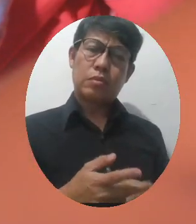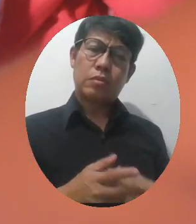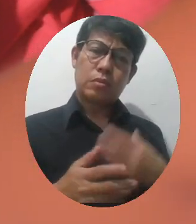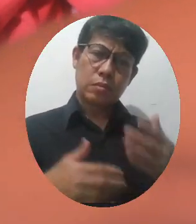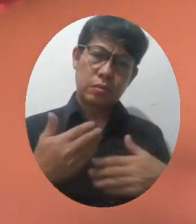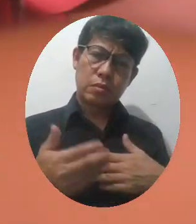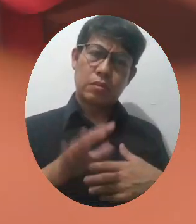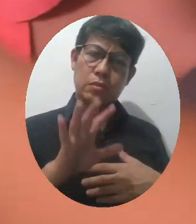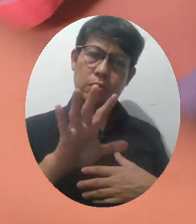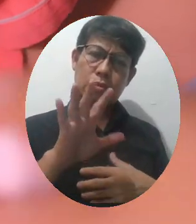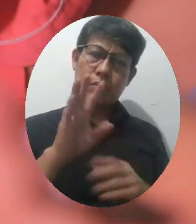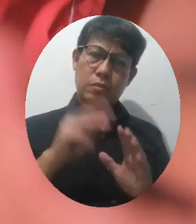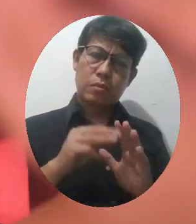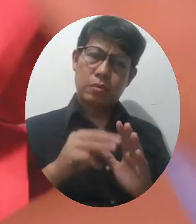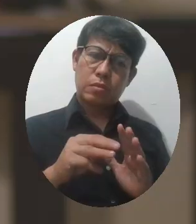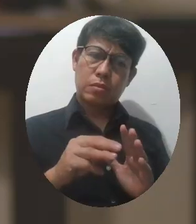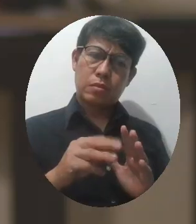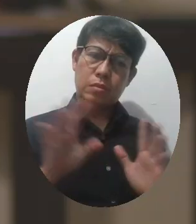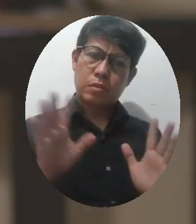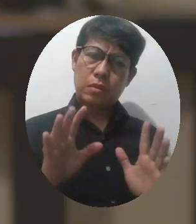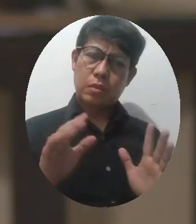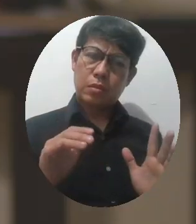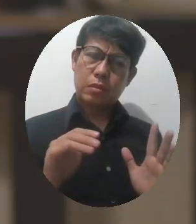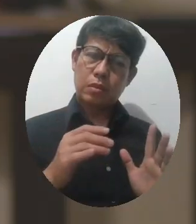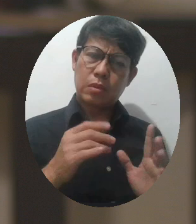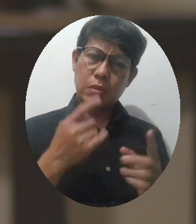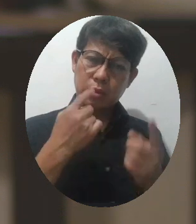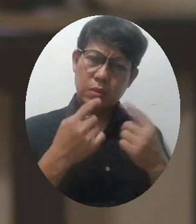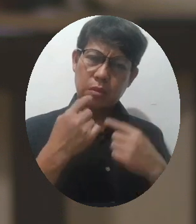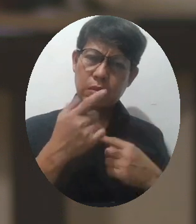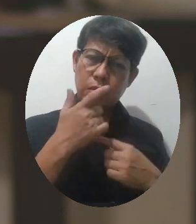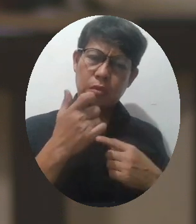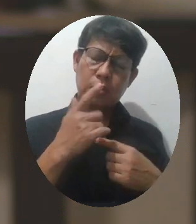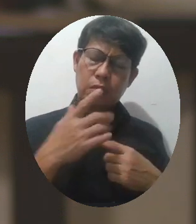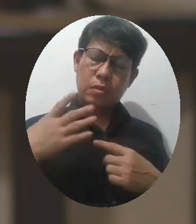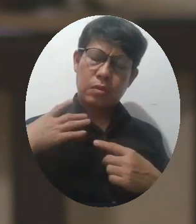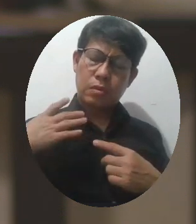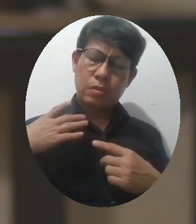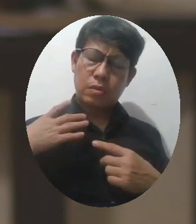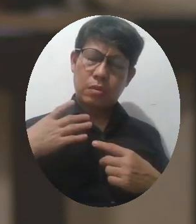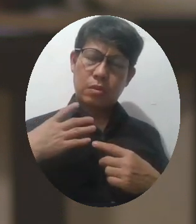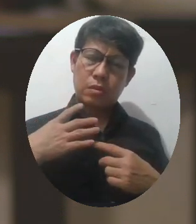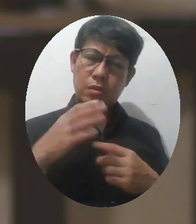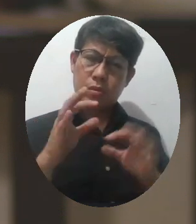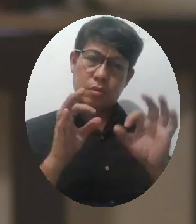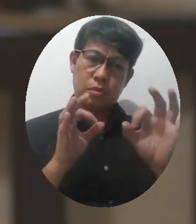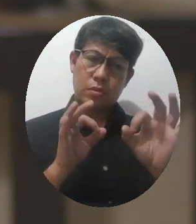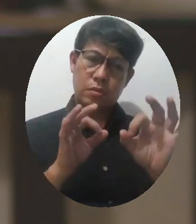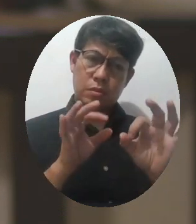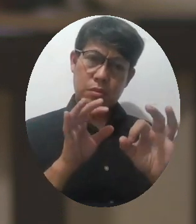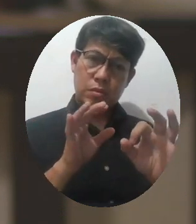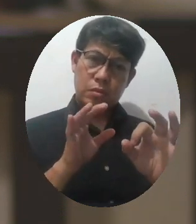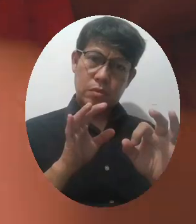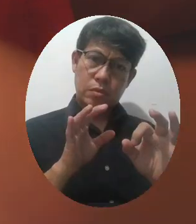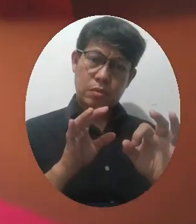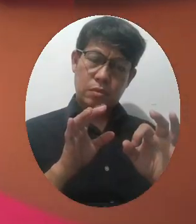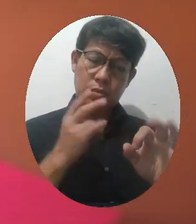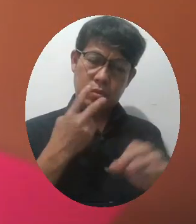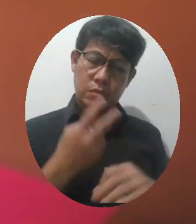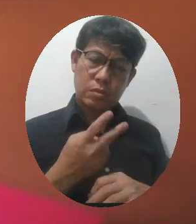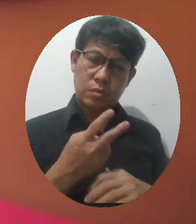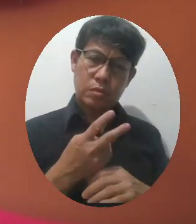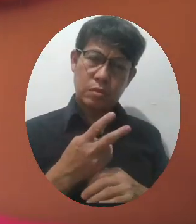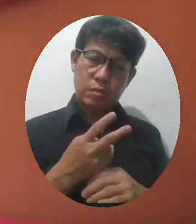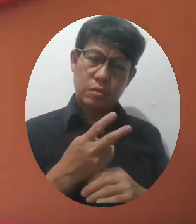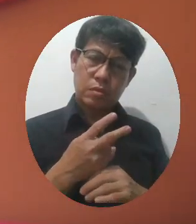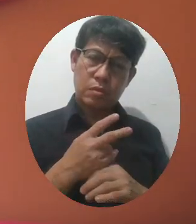mga 5 minutes, napapansin ko, ayaw pa rin yan tumigil. Sabi ko, lalagyan ko ulit ng asete, yung pinakabutas na ng puwet. Pagtingin ko po